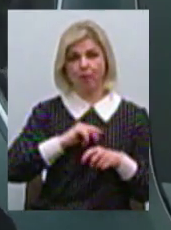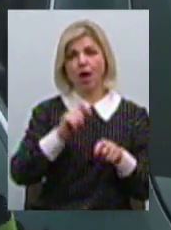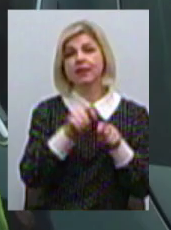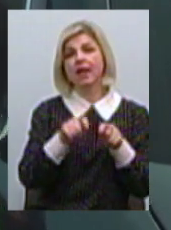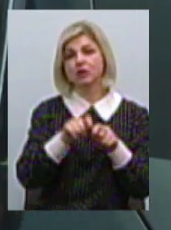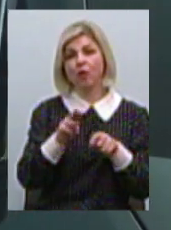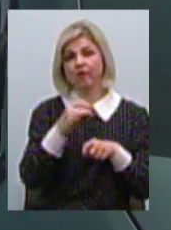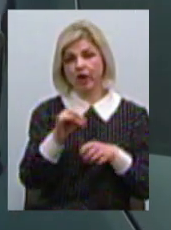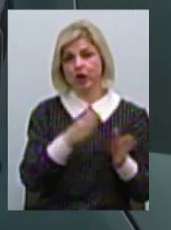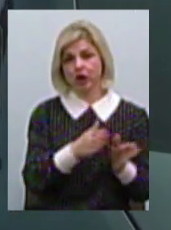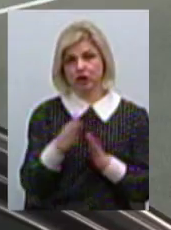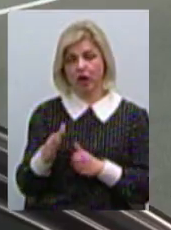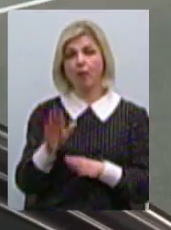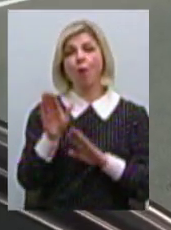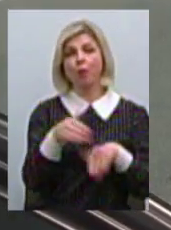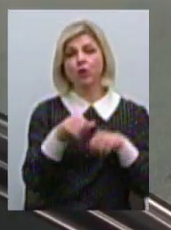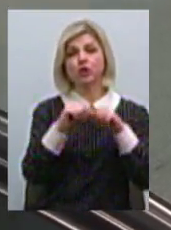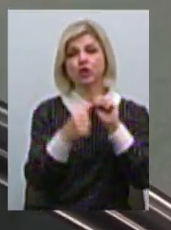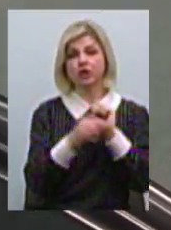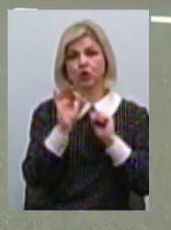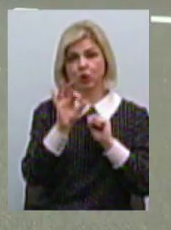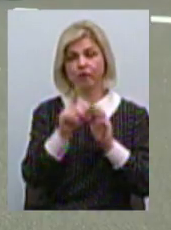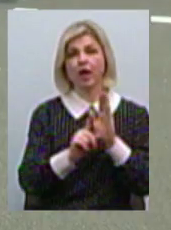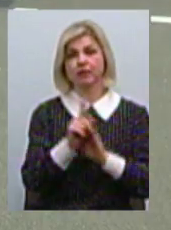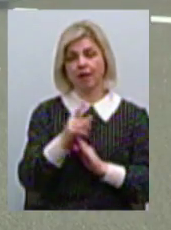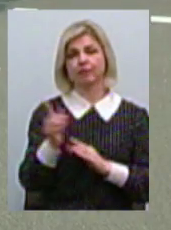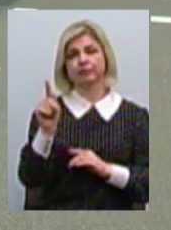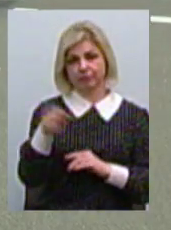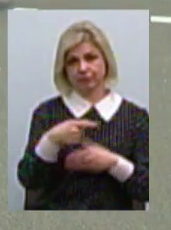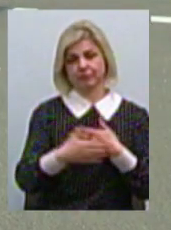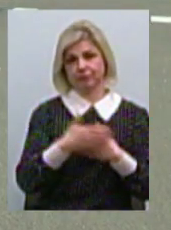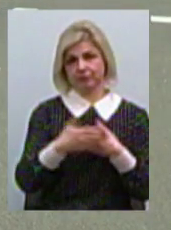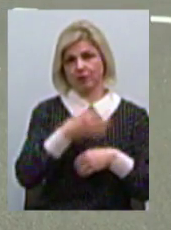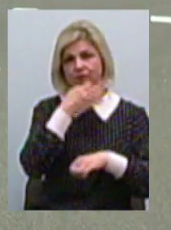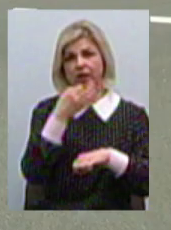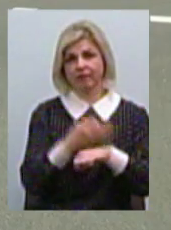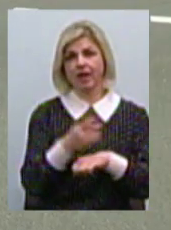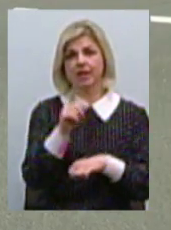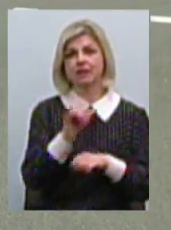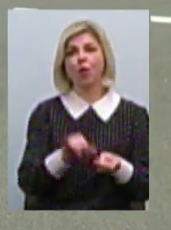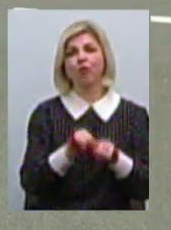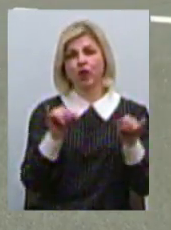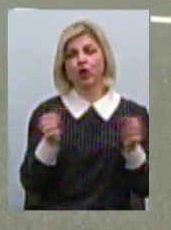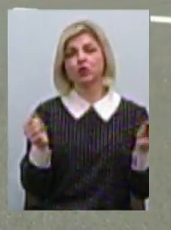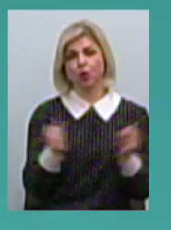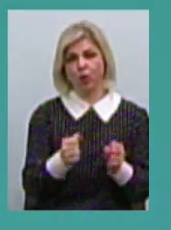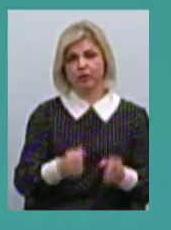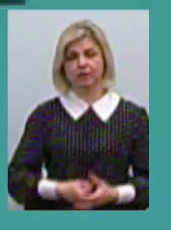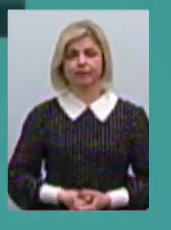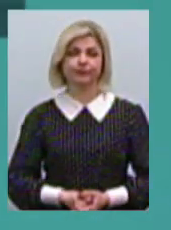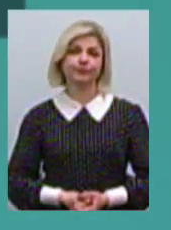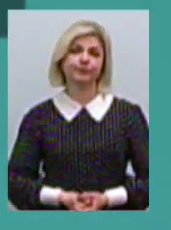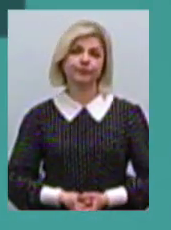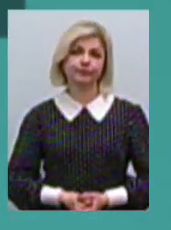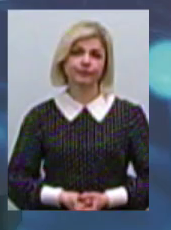З 16 жовтня патрульні поліцейські почали притягувати до відповідальності за перевищення встановлених обмежень швидкості руху.